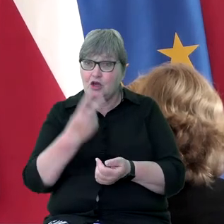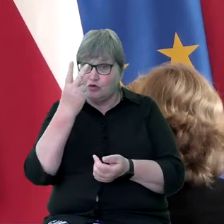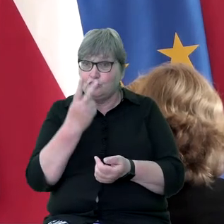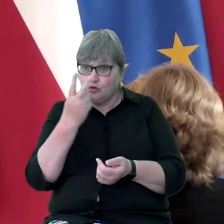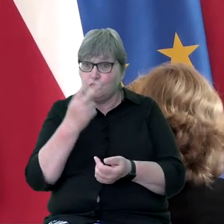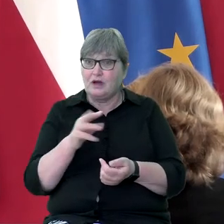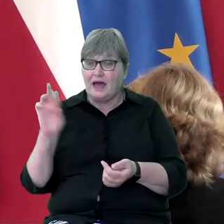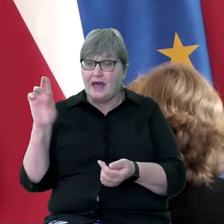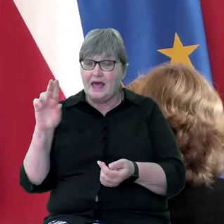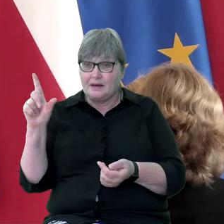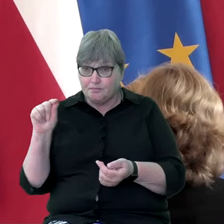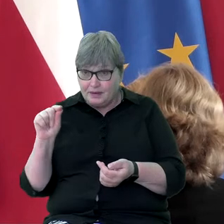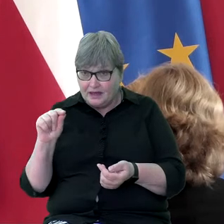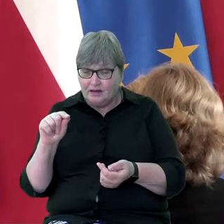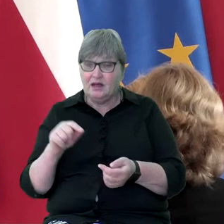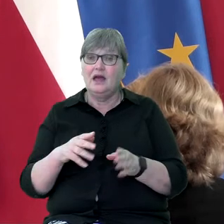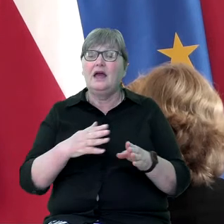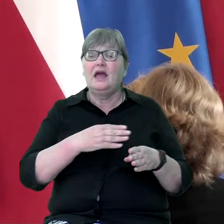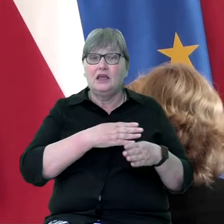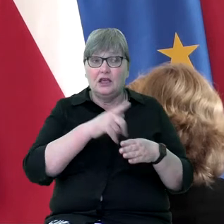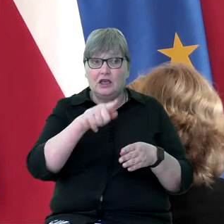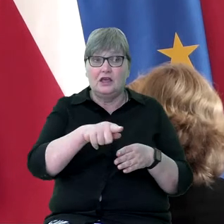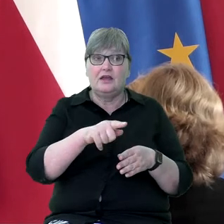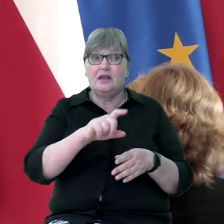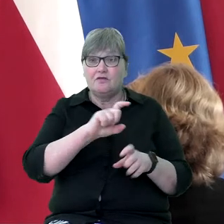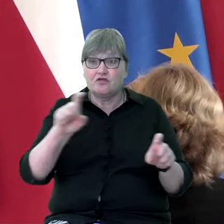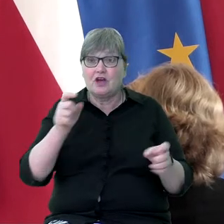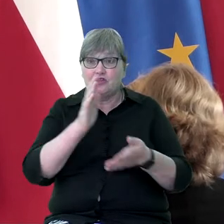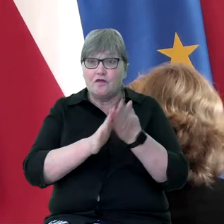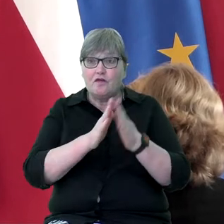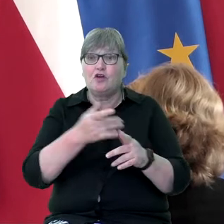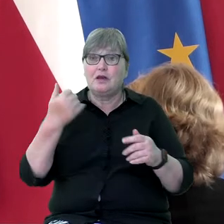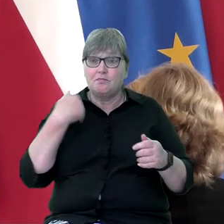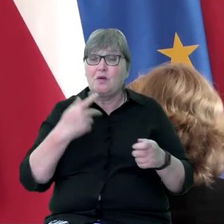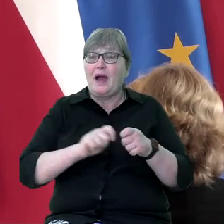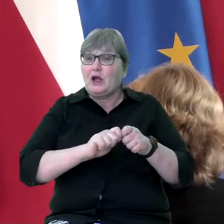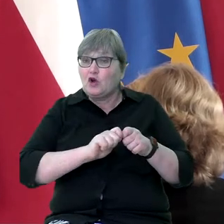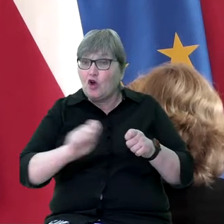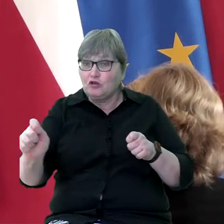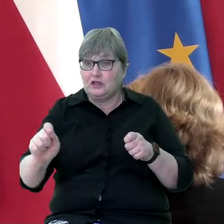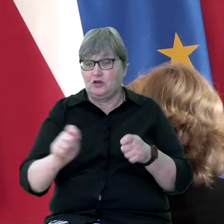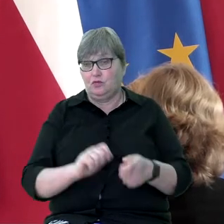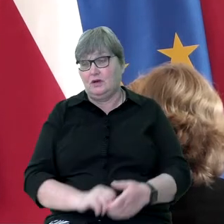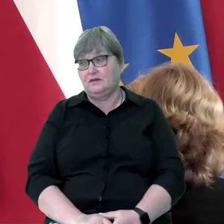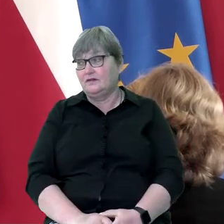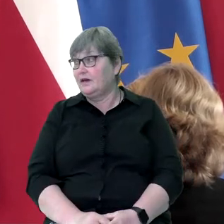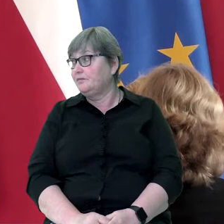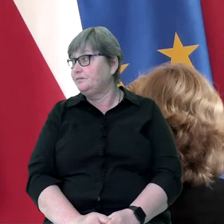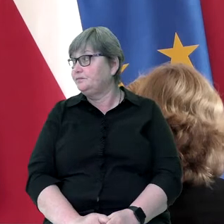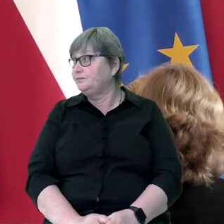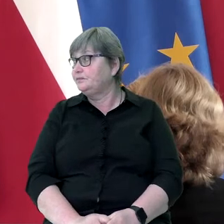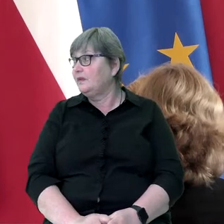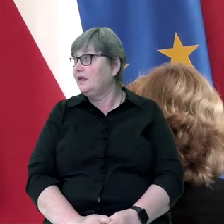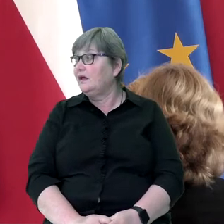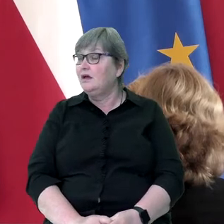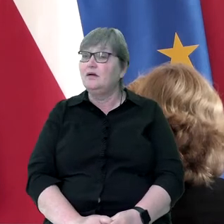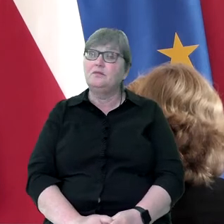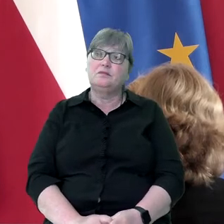widzenia organizacji aparatu państwowego. To znalazło już wyraz w tych pierwszych działaniach,